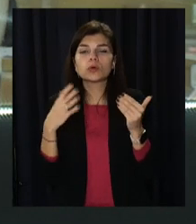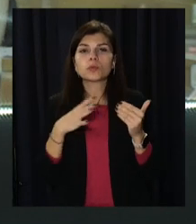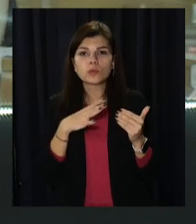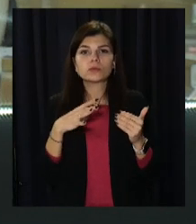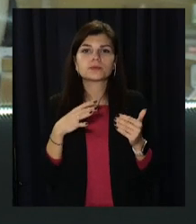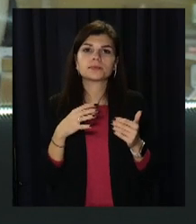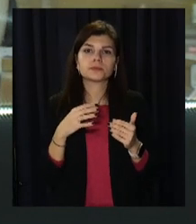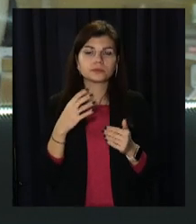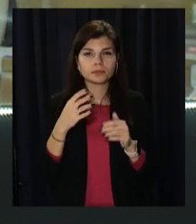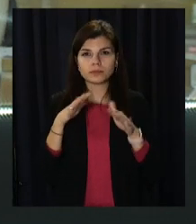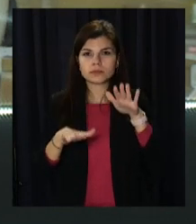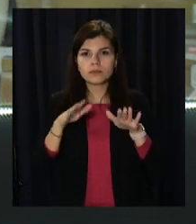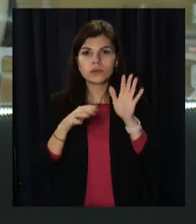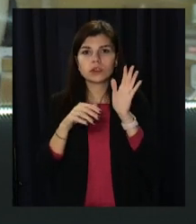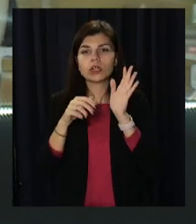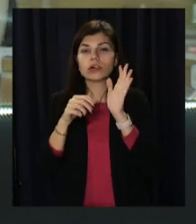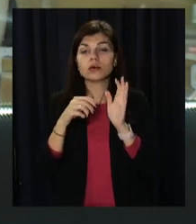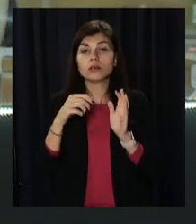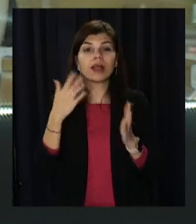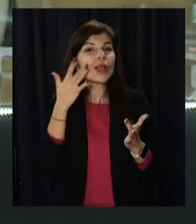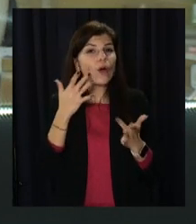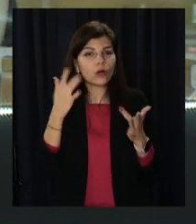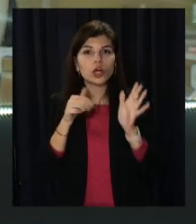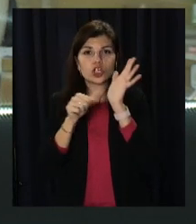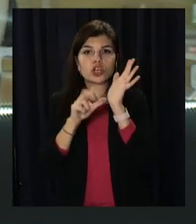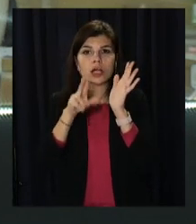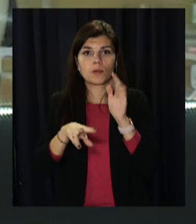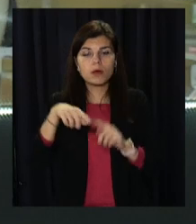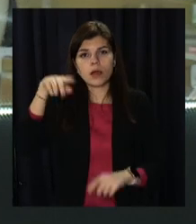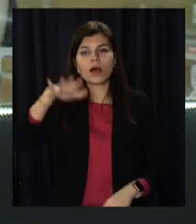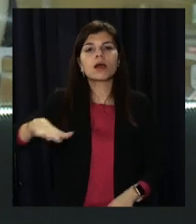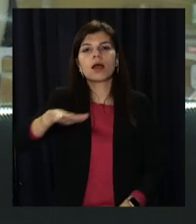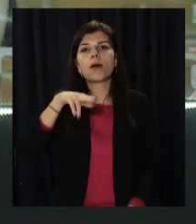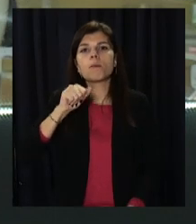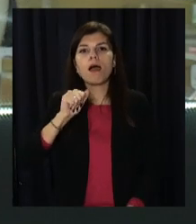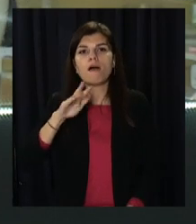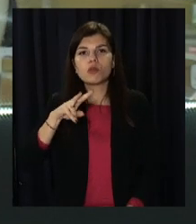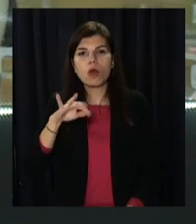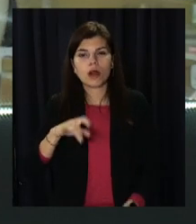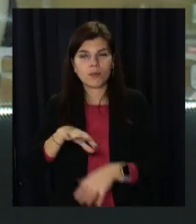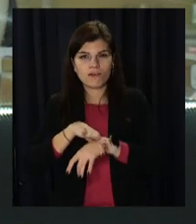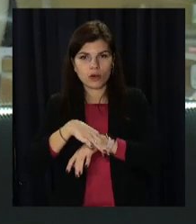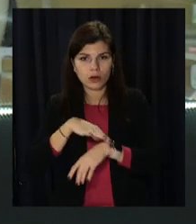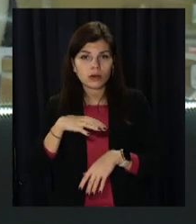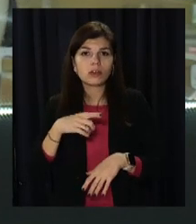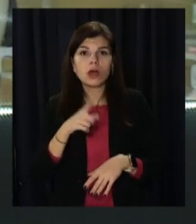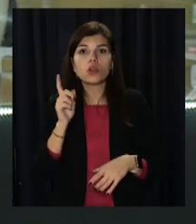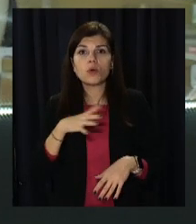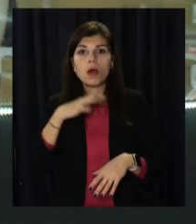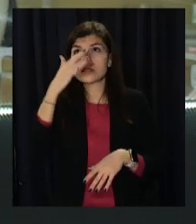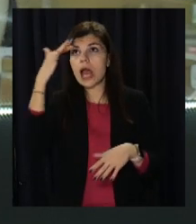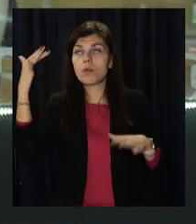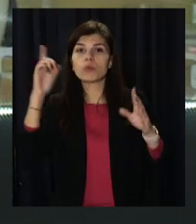надлегкої ракети на 6,5 кілометрів відбувся на полігоні Павлоградського механічного заводу. Для цього навіть закривали